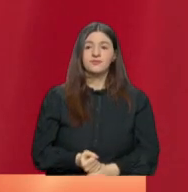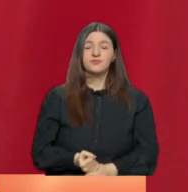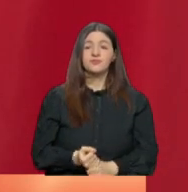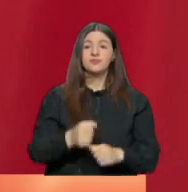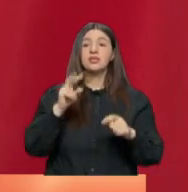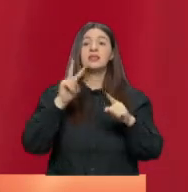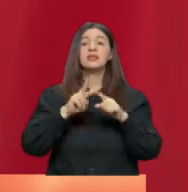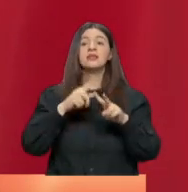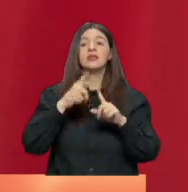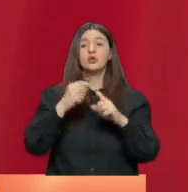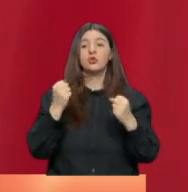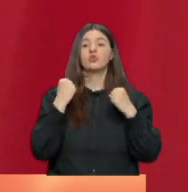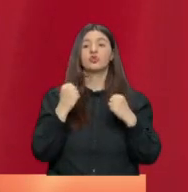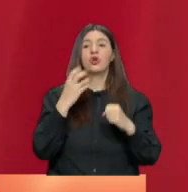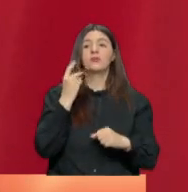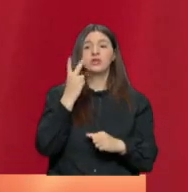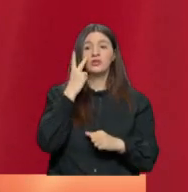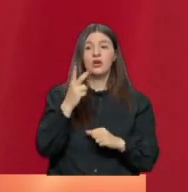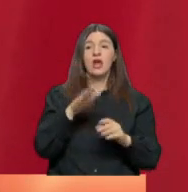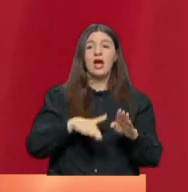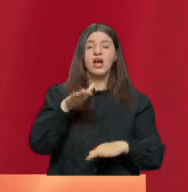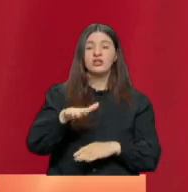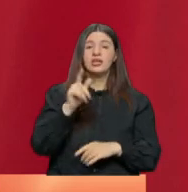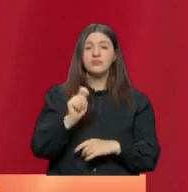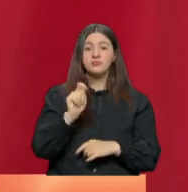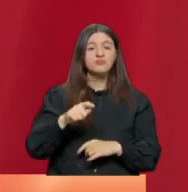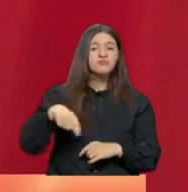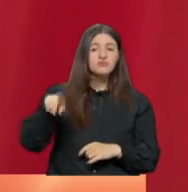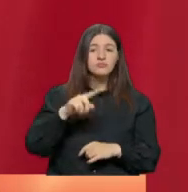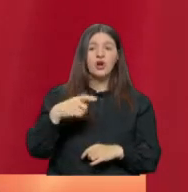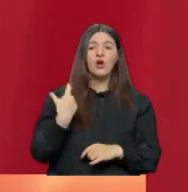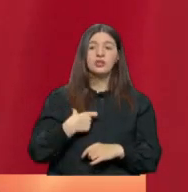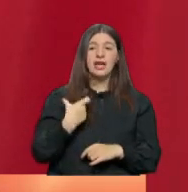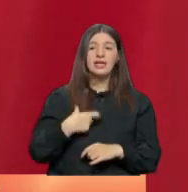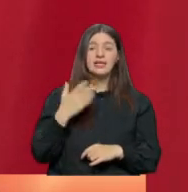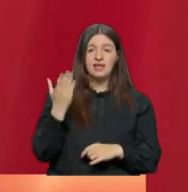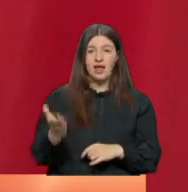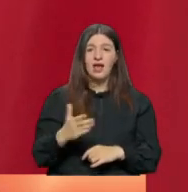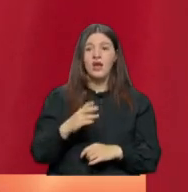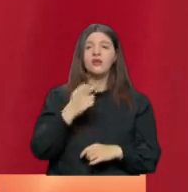tabii NATO'nun güçlenmesine yönelik atılacak adımlarda özellikle